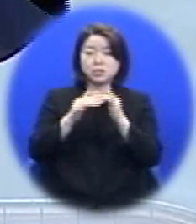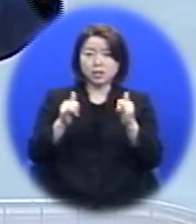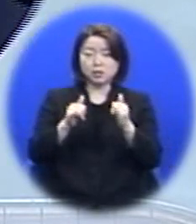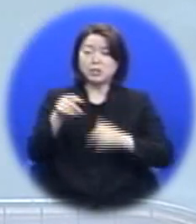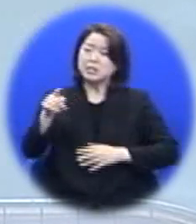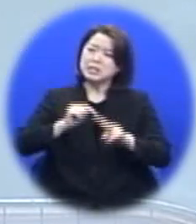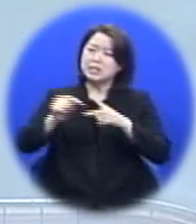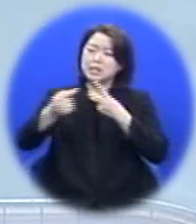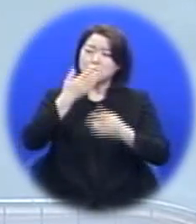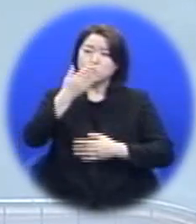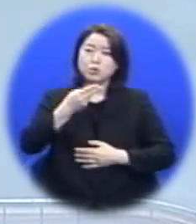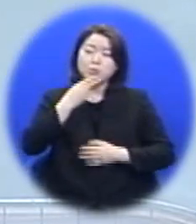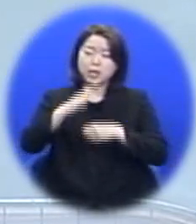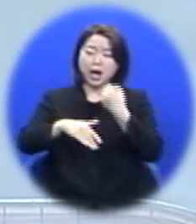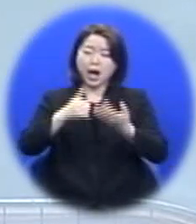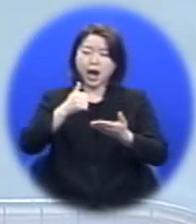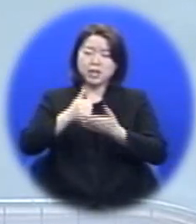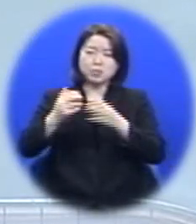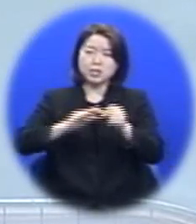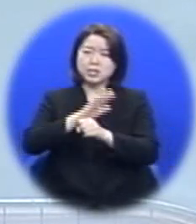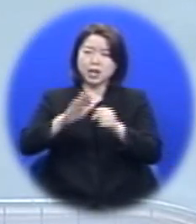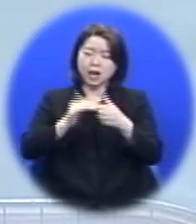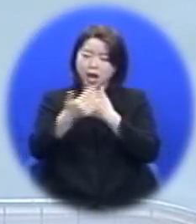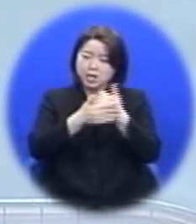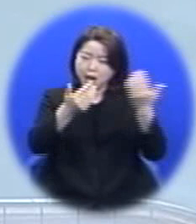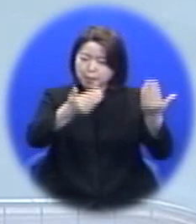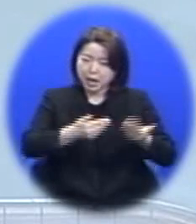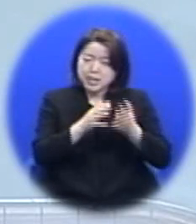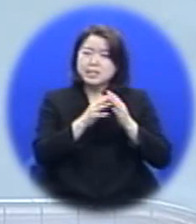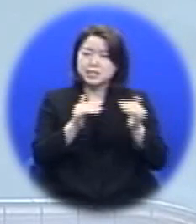없는 하나님의 은혜와 사랑을 정말 받은 사람은,